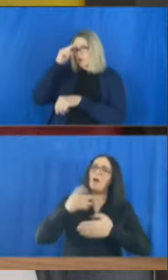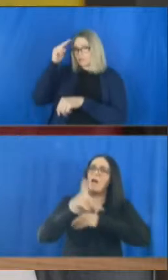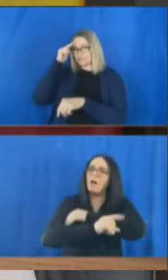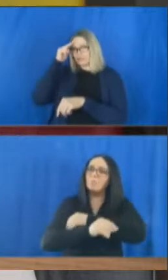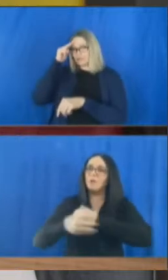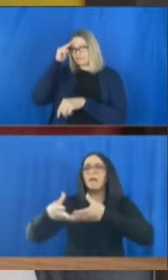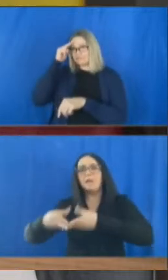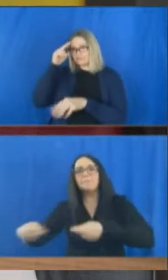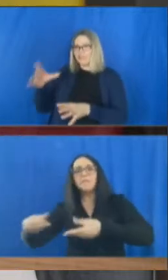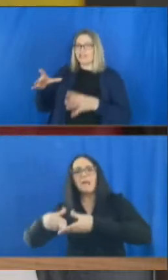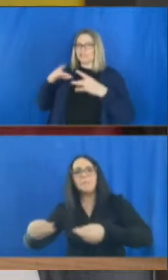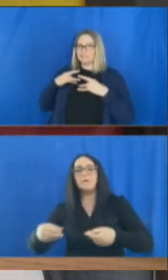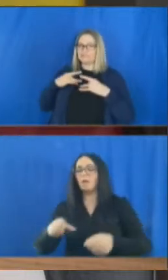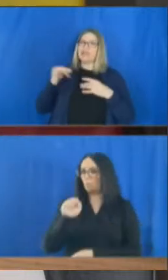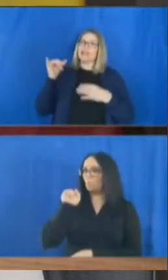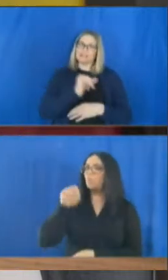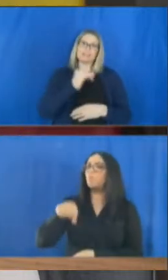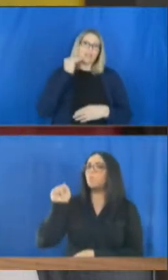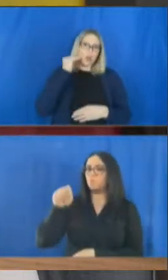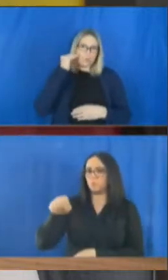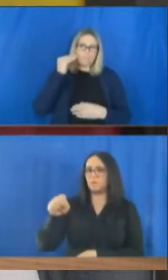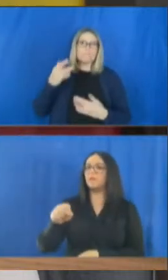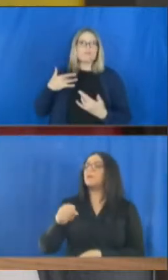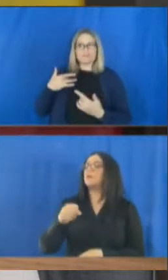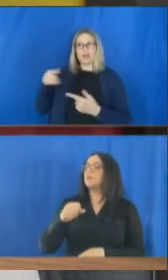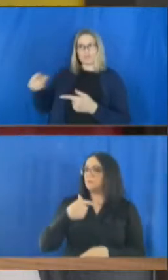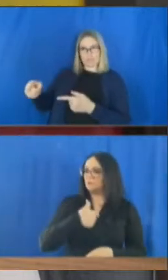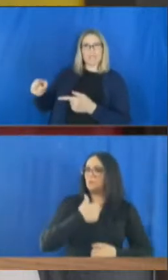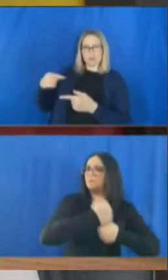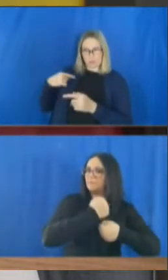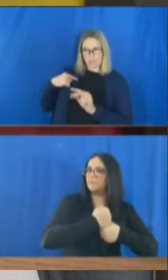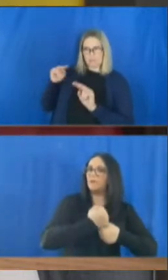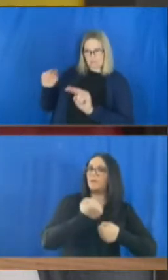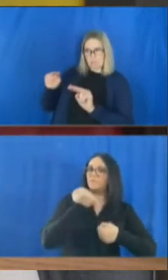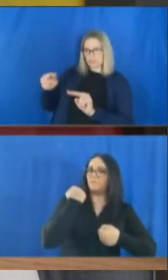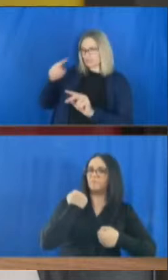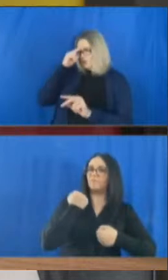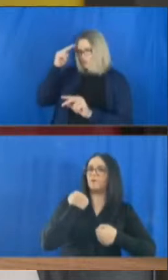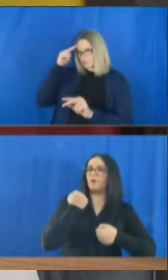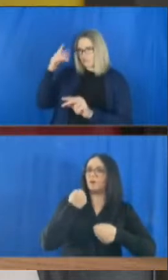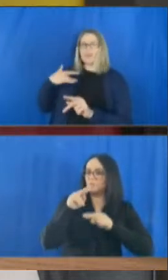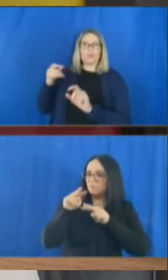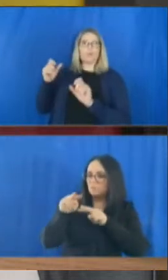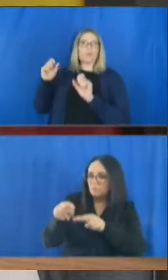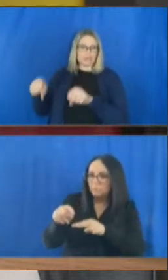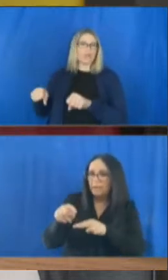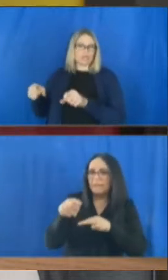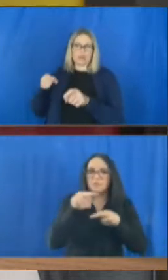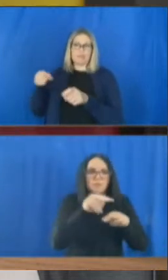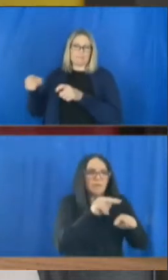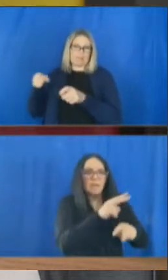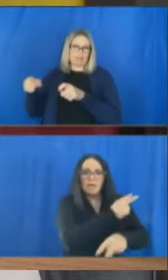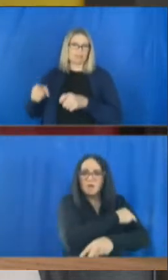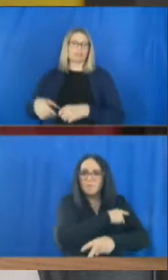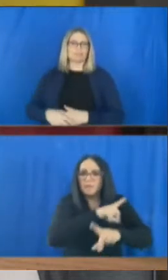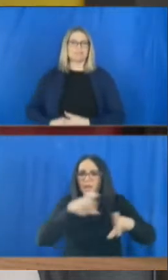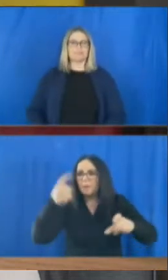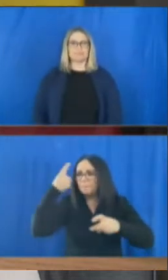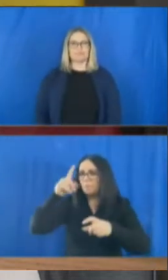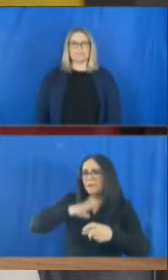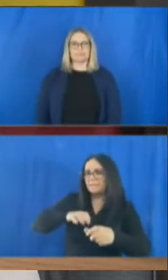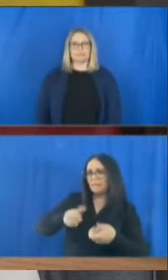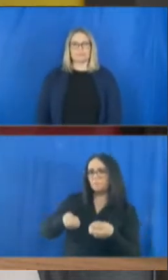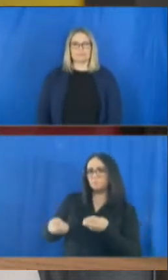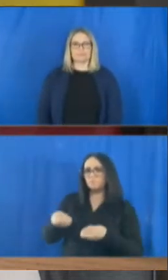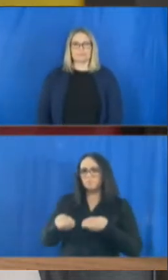avec la situation des ressources humaines dans chaque hôpital au niveau de le nombre qui sont à la maison en raison de COVID. Et à